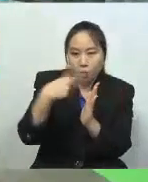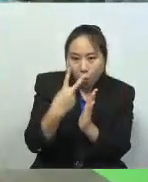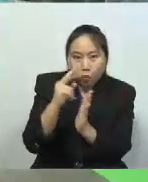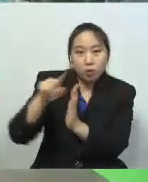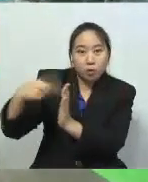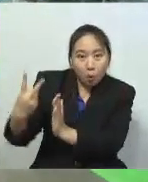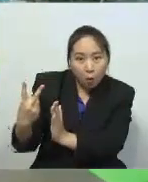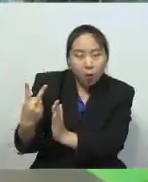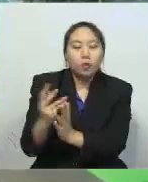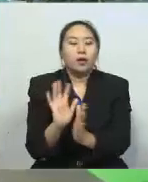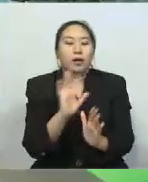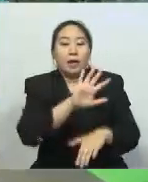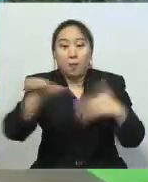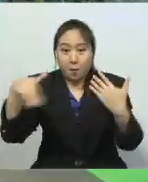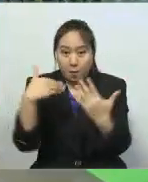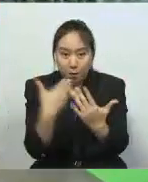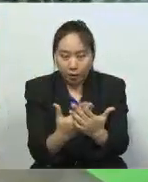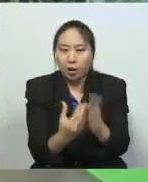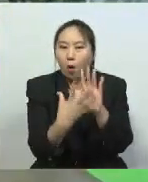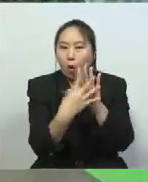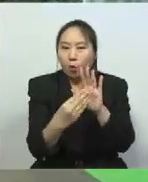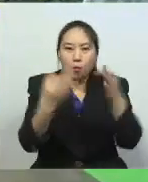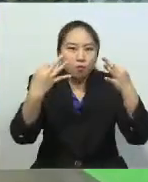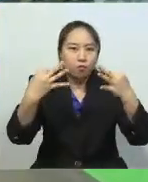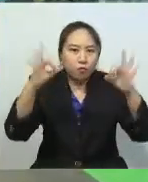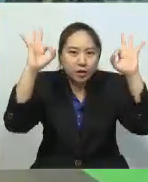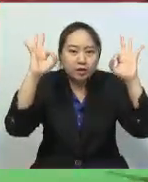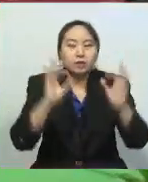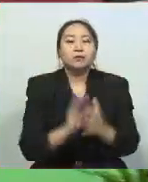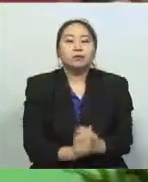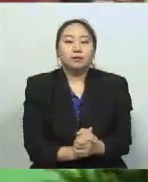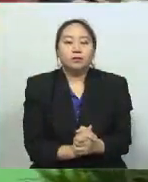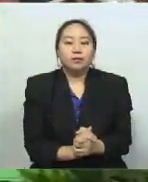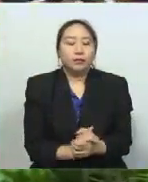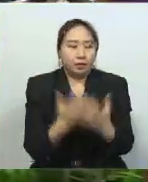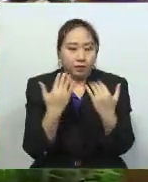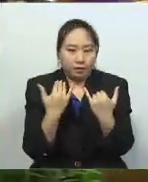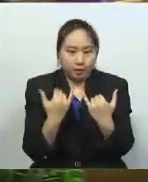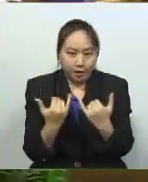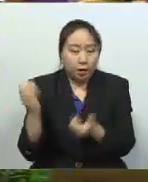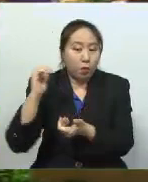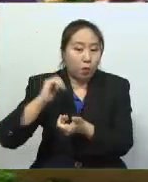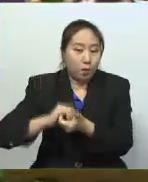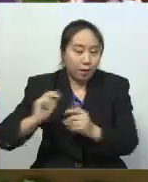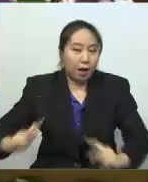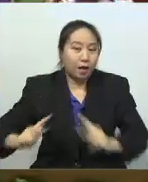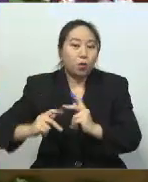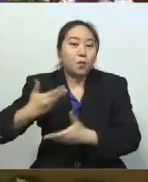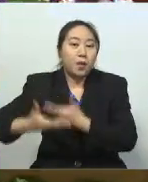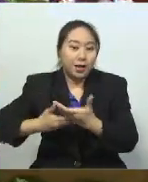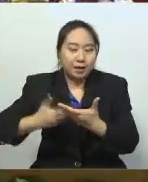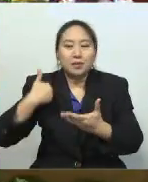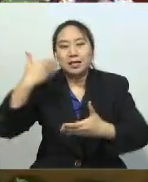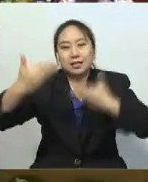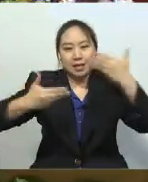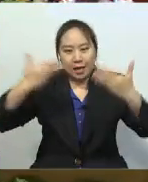ดีๆนะคะหลักสูตรทั้งหมดนี้เปิดอบรมให้ฟรีไม่เสียค่าใช้จ่ายนะคะขณะเดียวกันร่วมกับกระทรวงพาณิชย์จัดกิจกรรม